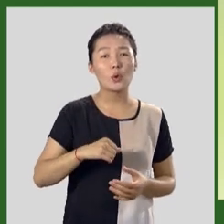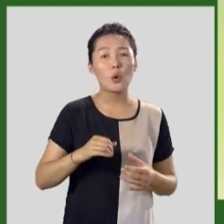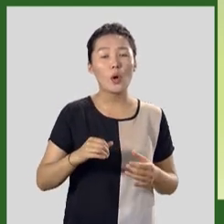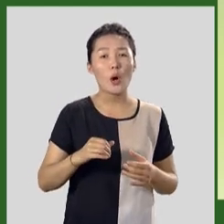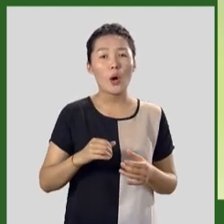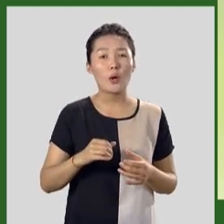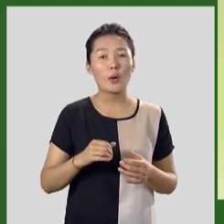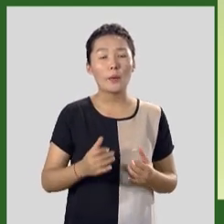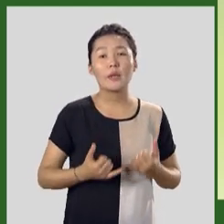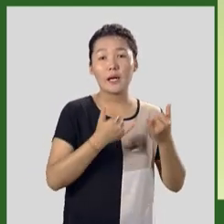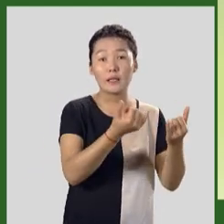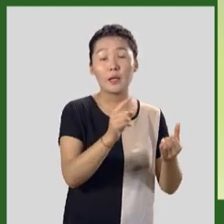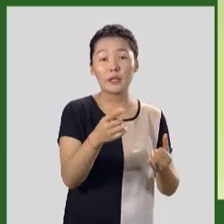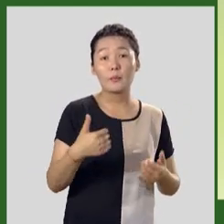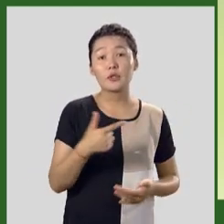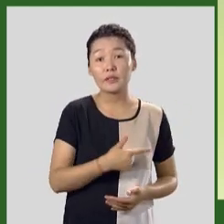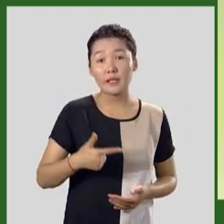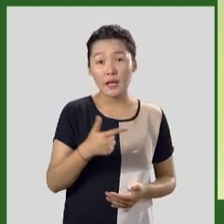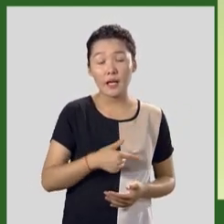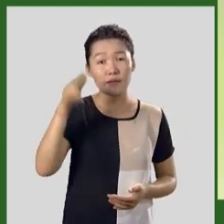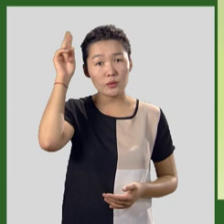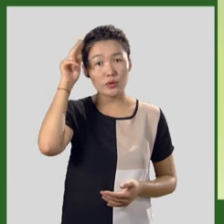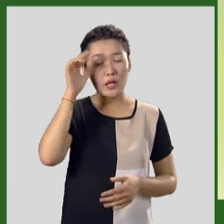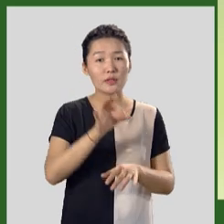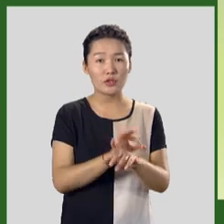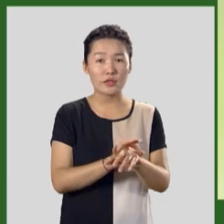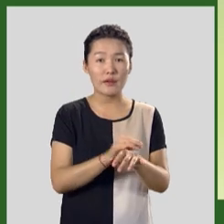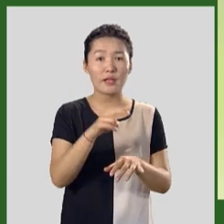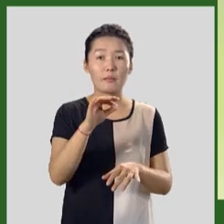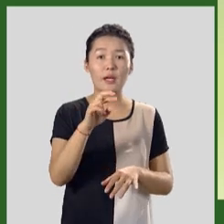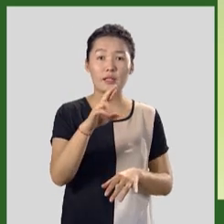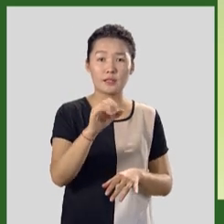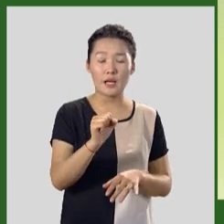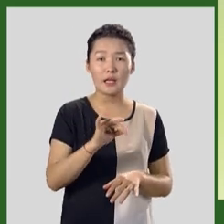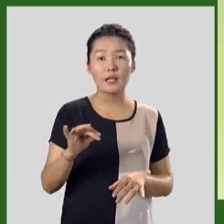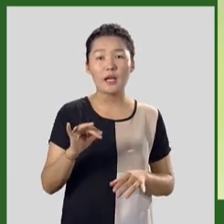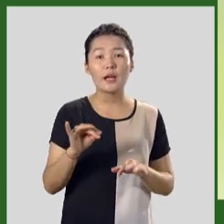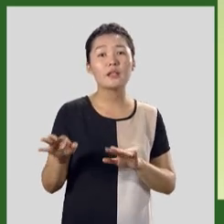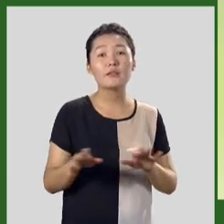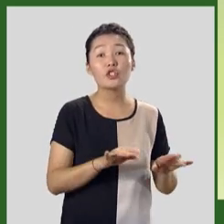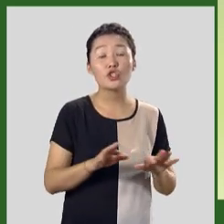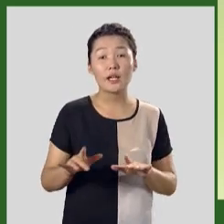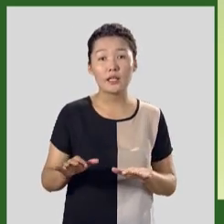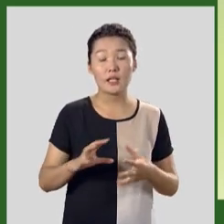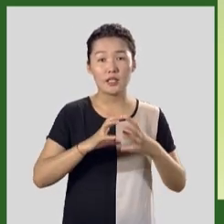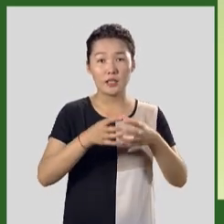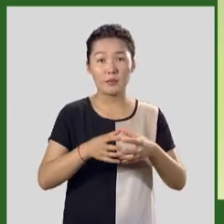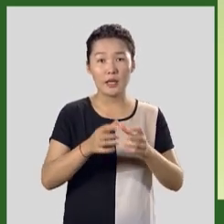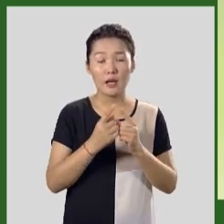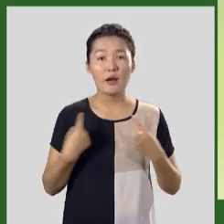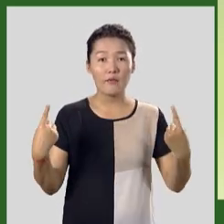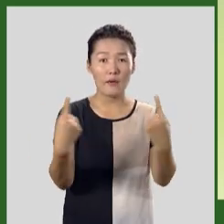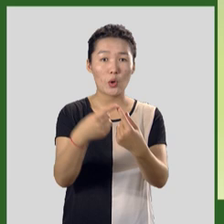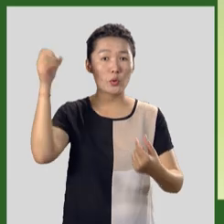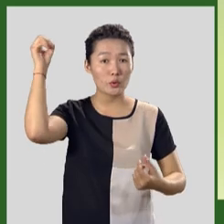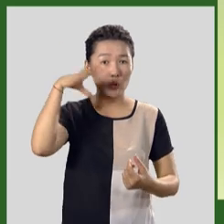что в географии изучаются часовые пояса и движение Земли вокруг Солнца. Каждый